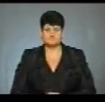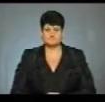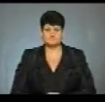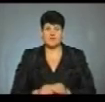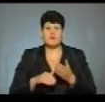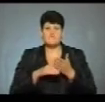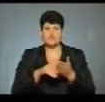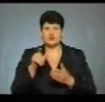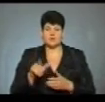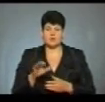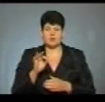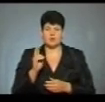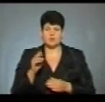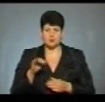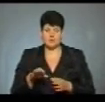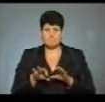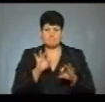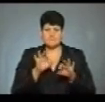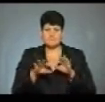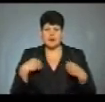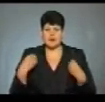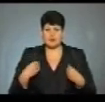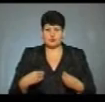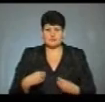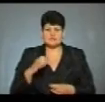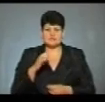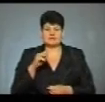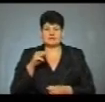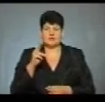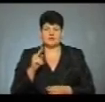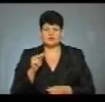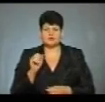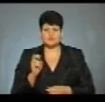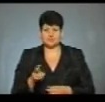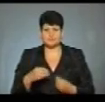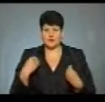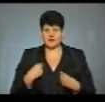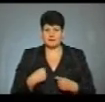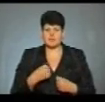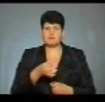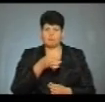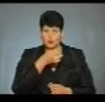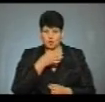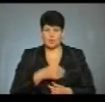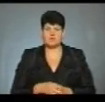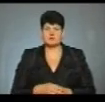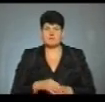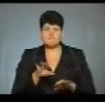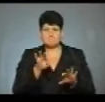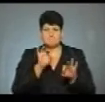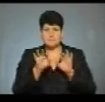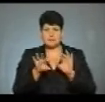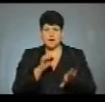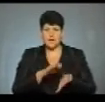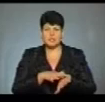Волонтерка Ольга Катюк підбирає одяг учаснику показу мод Сергію Ткачуку. Одяг мені подобається, підбирали досить